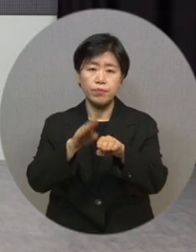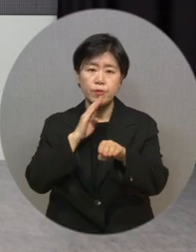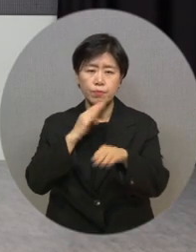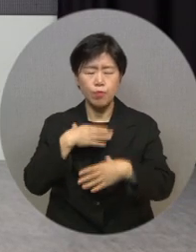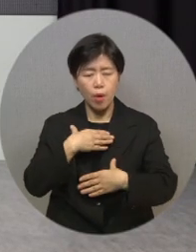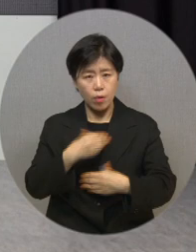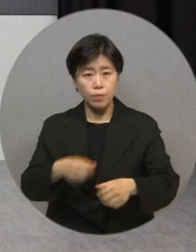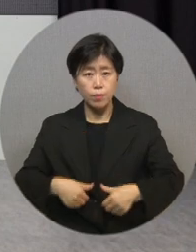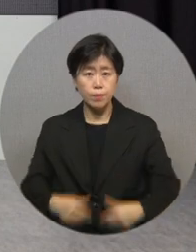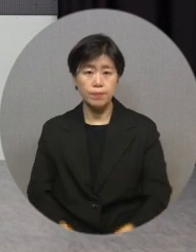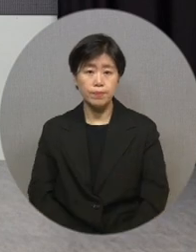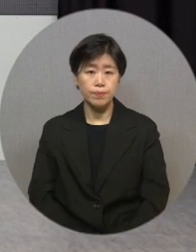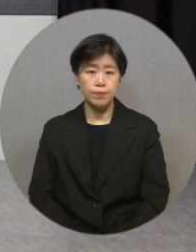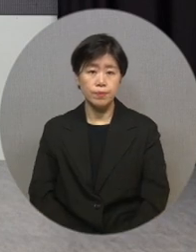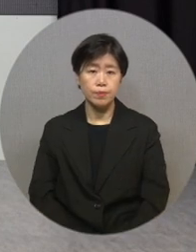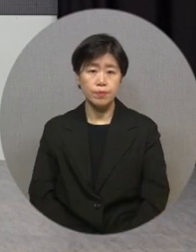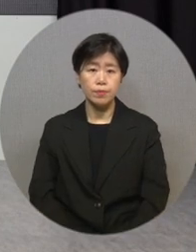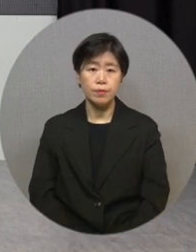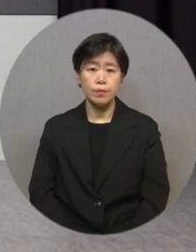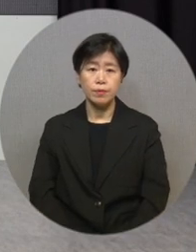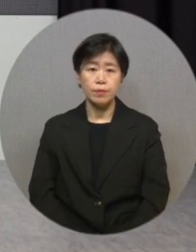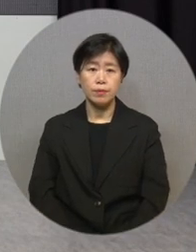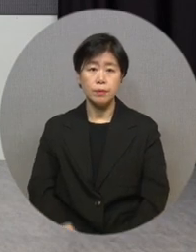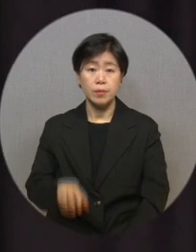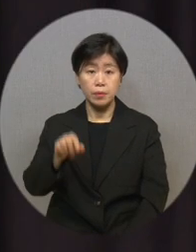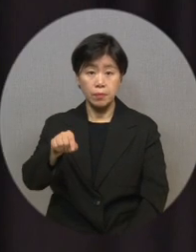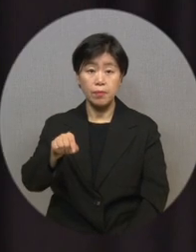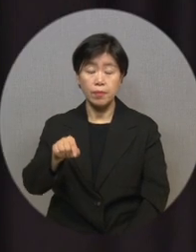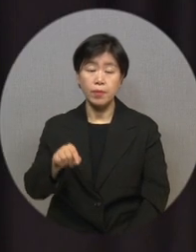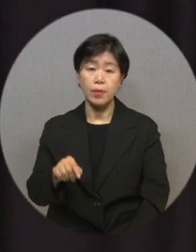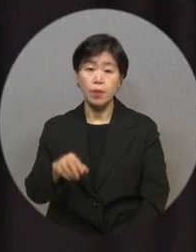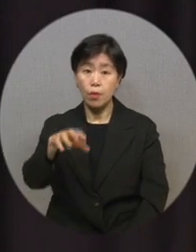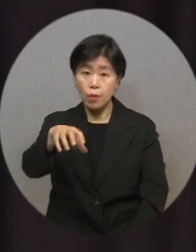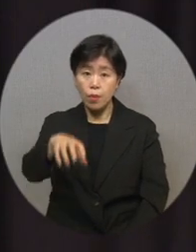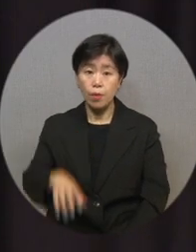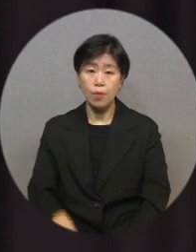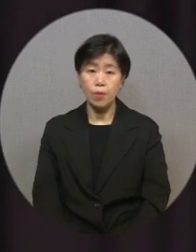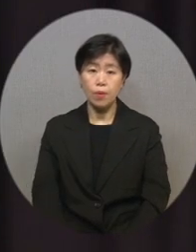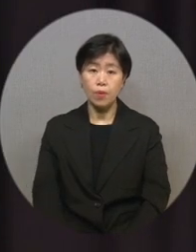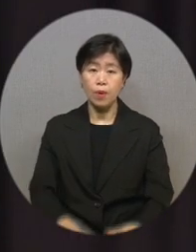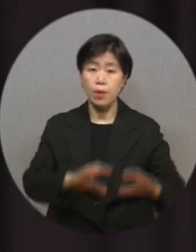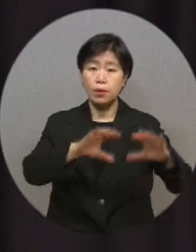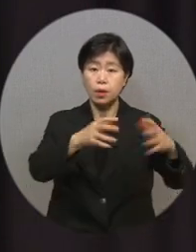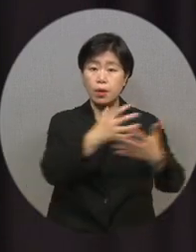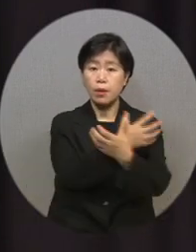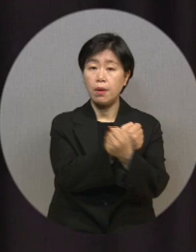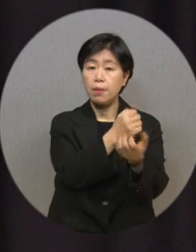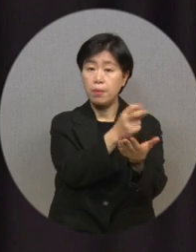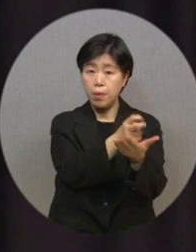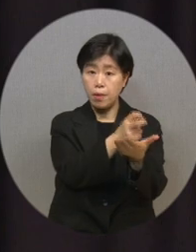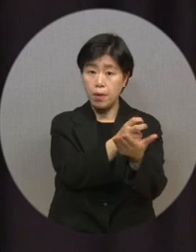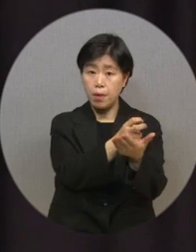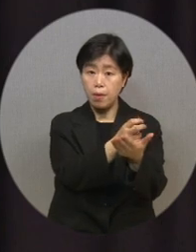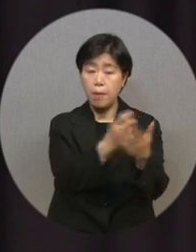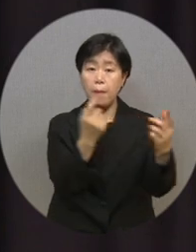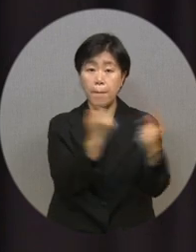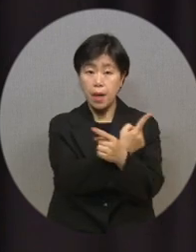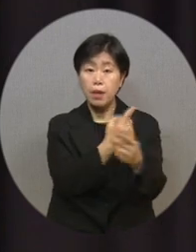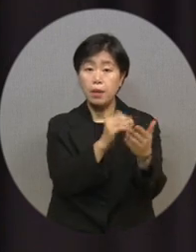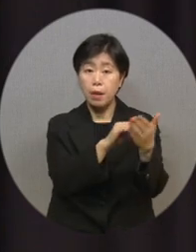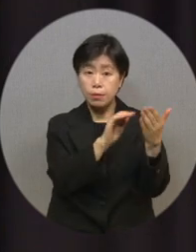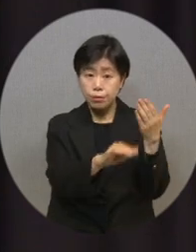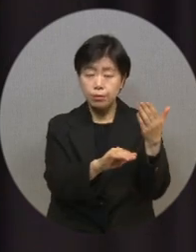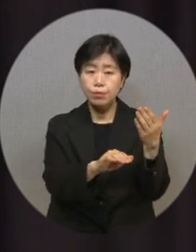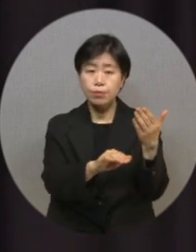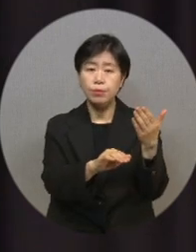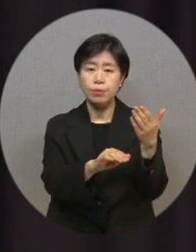줘야 되는 표준 사업장 모델이 있는데요이 모델이 실은 이제 그 국가 계약법이 개정이 되면서 수 계약을 할